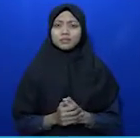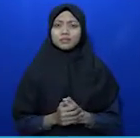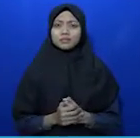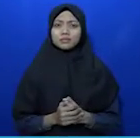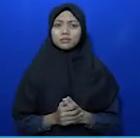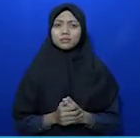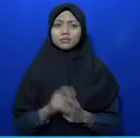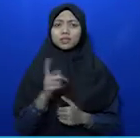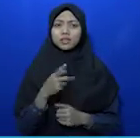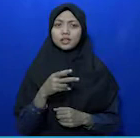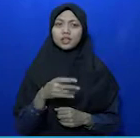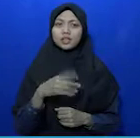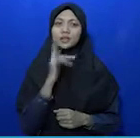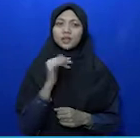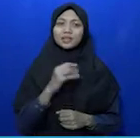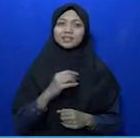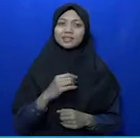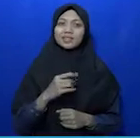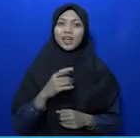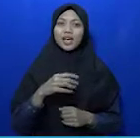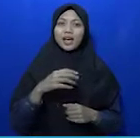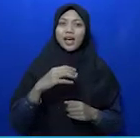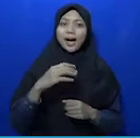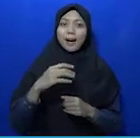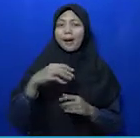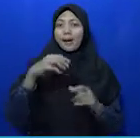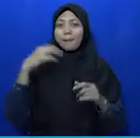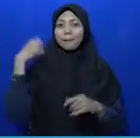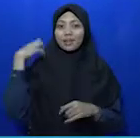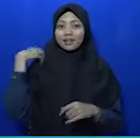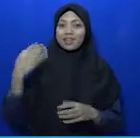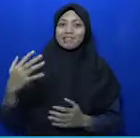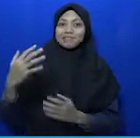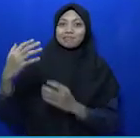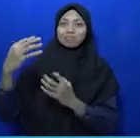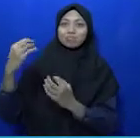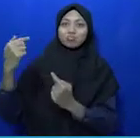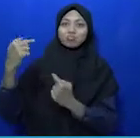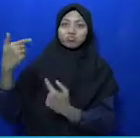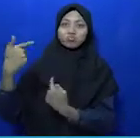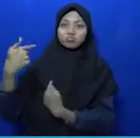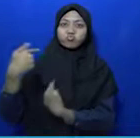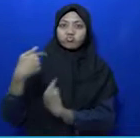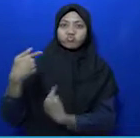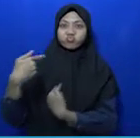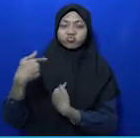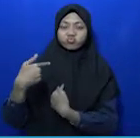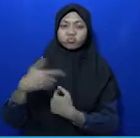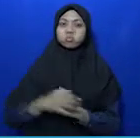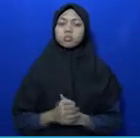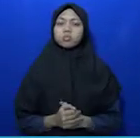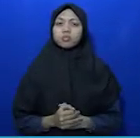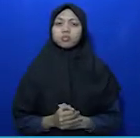tekanan-tekanan dari Amerika gitu ya, sehingga itu rasanya sangat tidak mungkin. Karena di Venezuela ada nasionalisasi terhadap perusahaan Amerika gitu